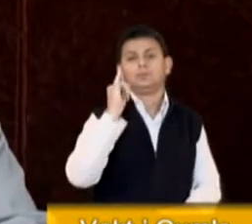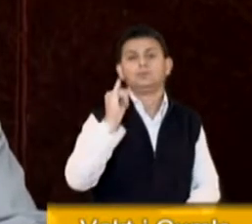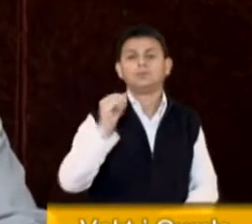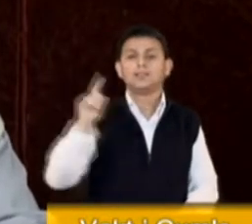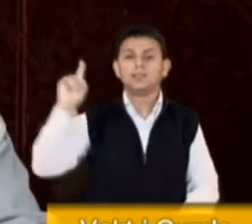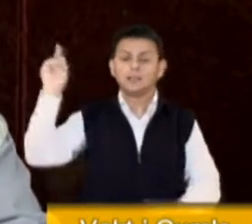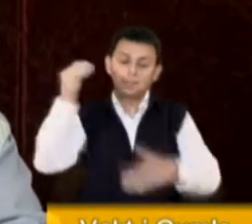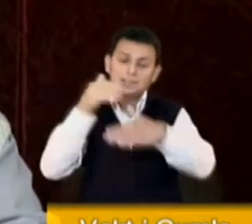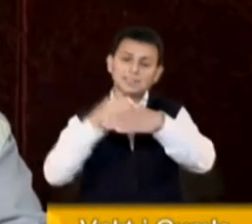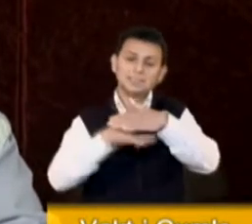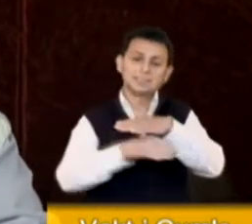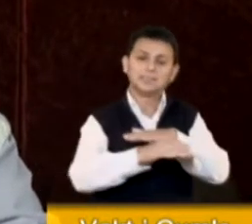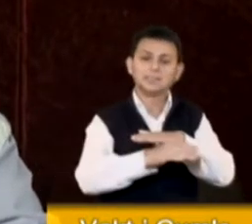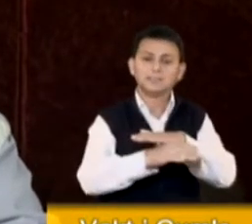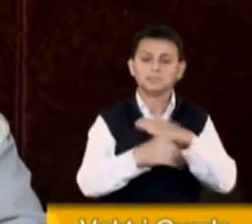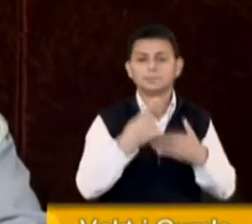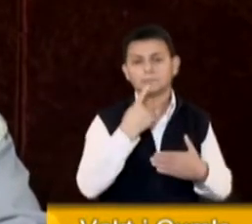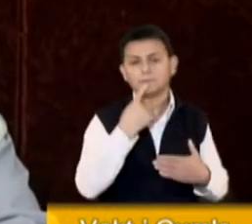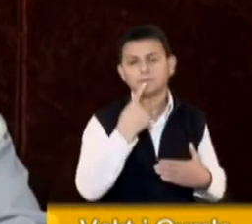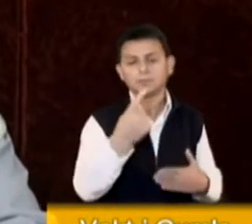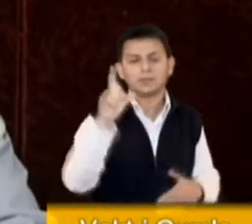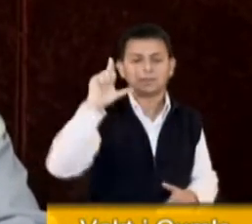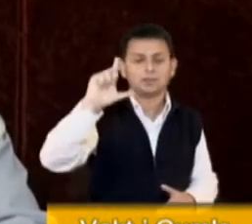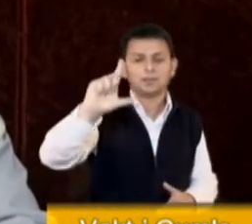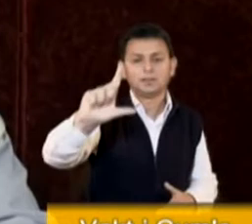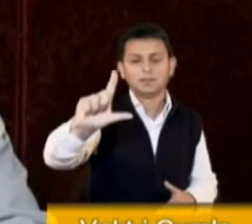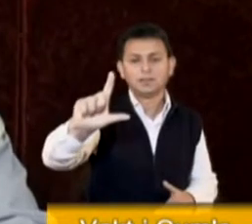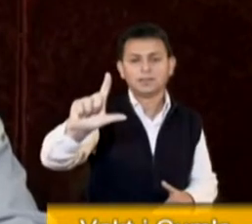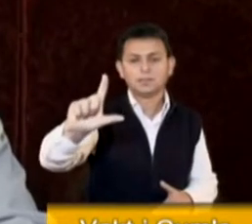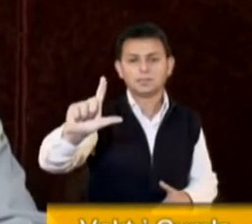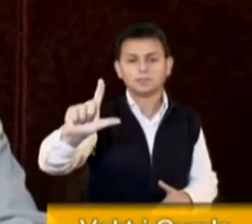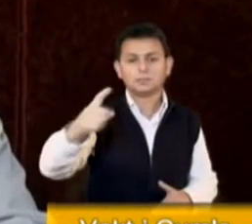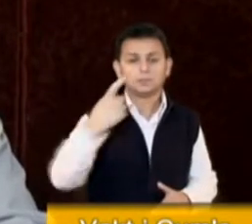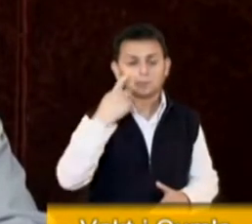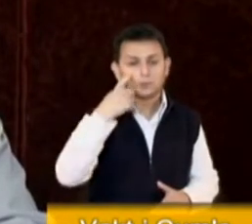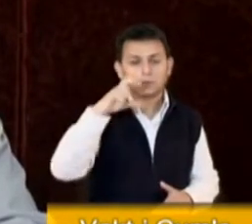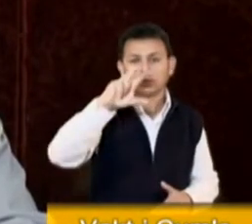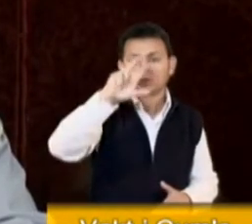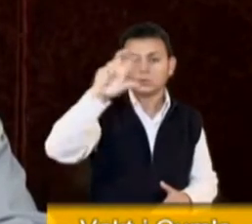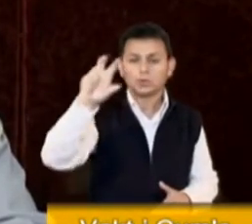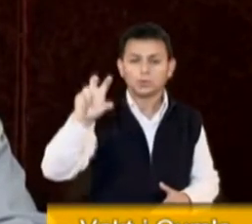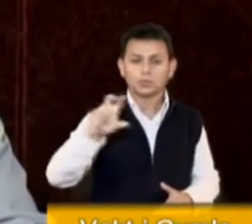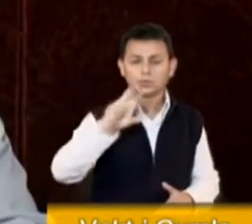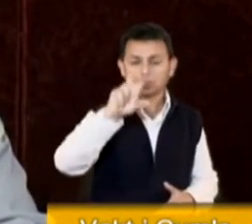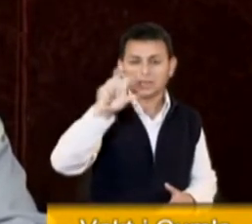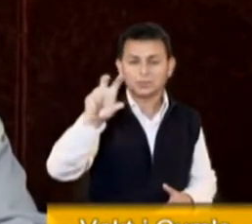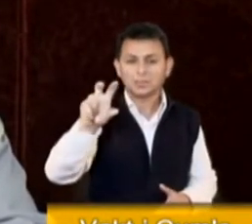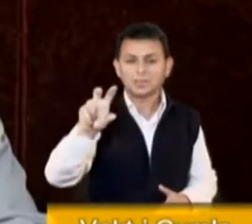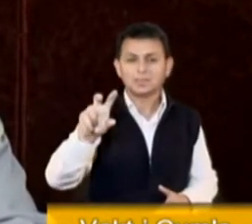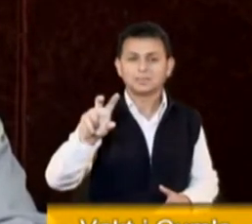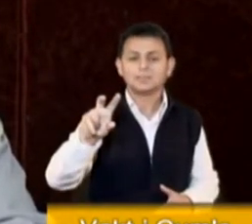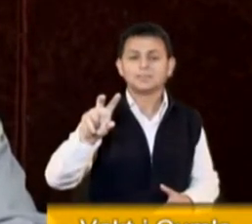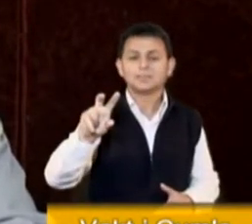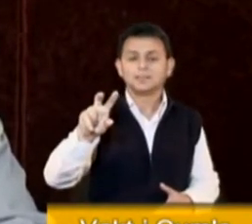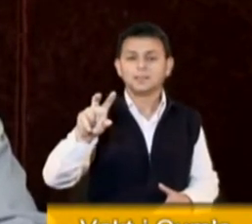Çünkü göz değmesiyle hasedin yakından ilgisi var. Göz değmesi nazarın